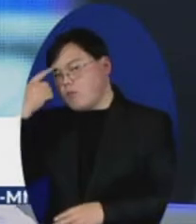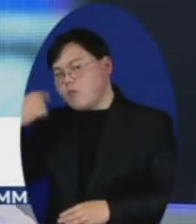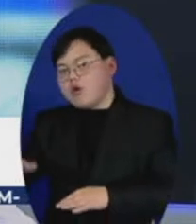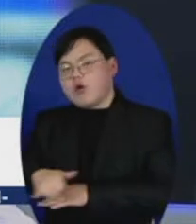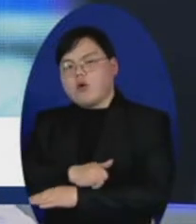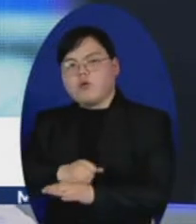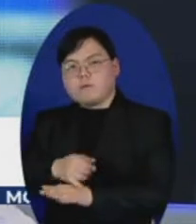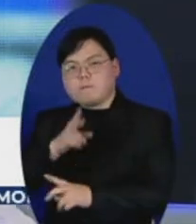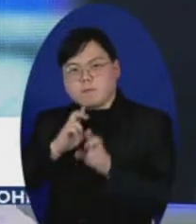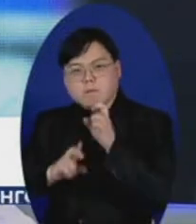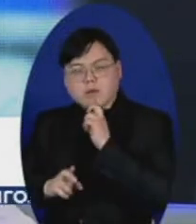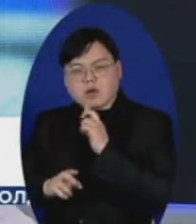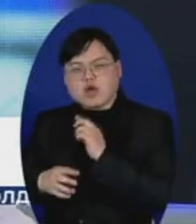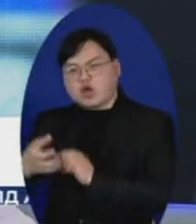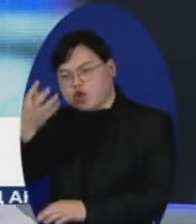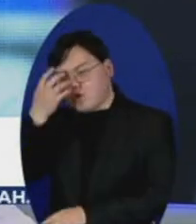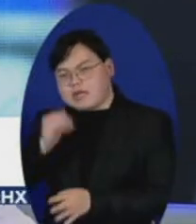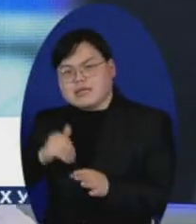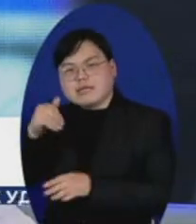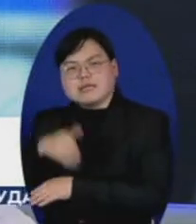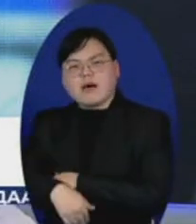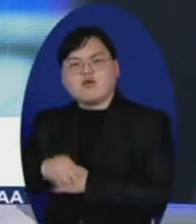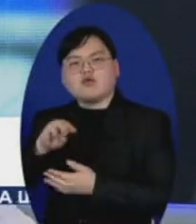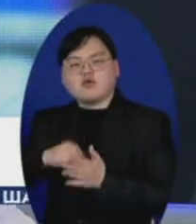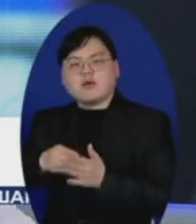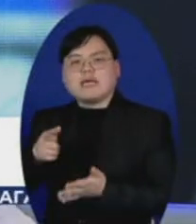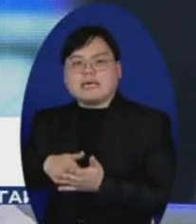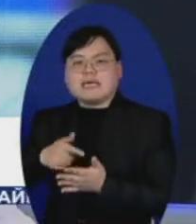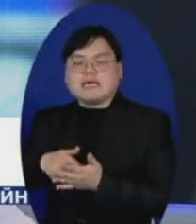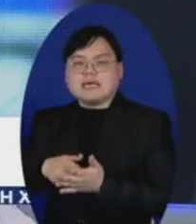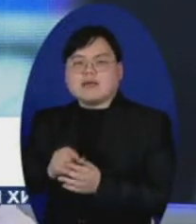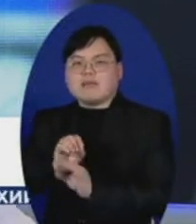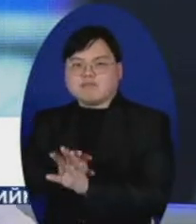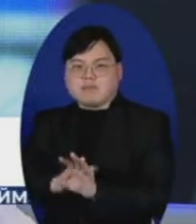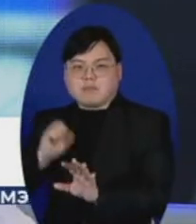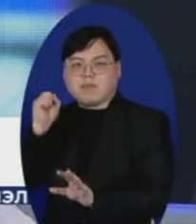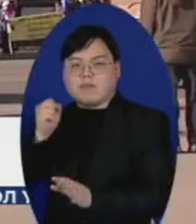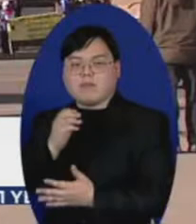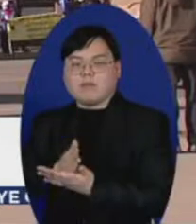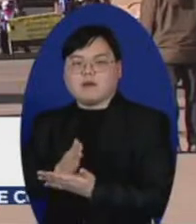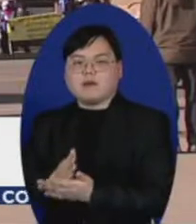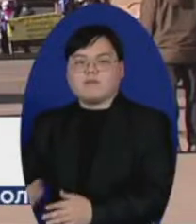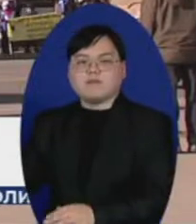ижил хүндрэлийг төр даван туулах төлөвлөгөө хэрэгтэй гэж тэд үзжээ.